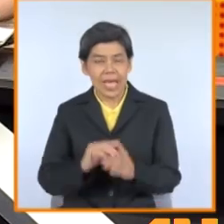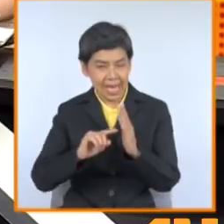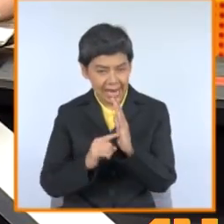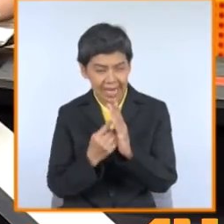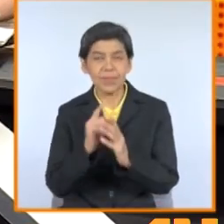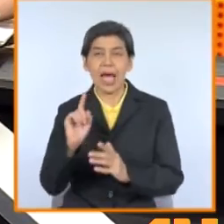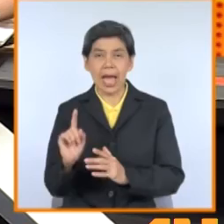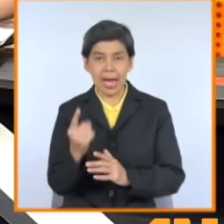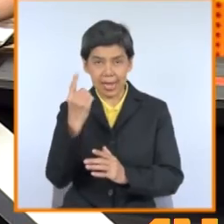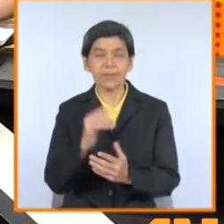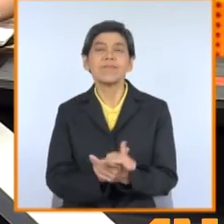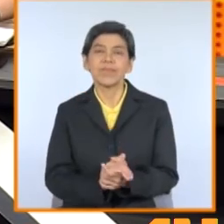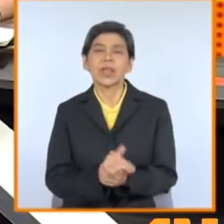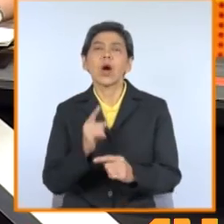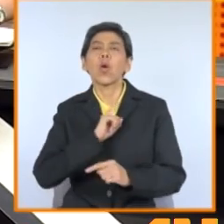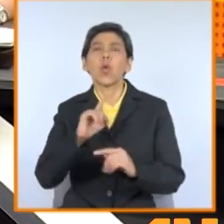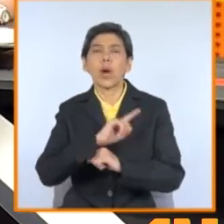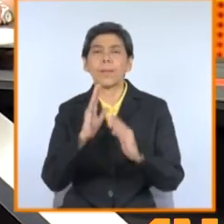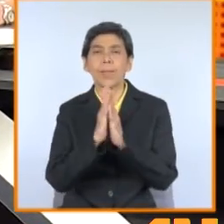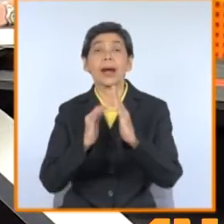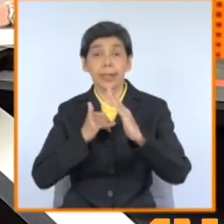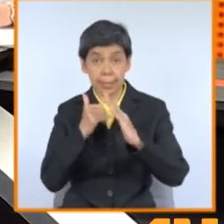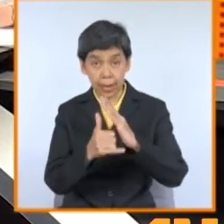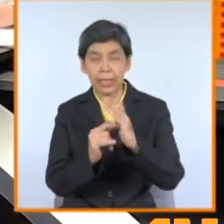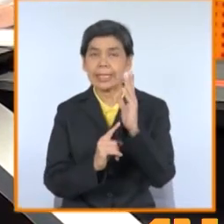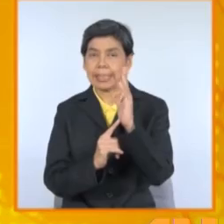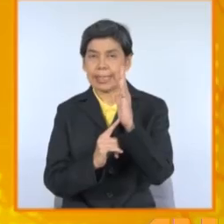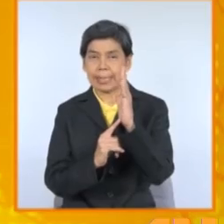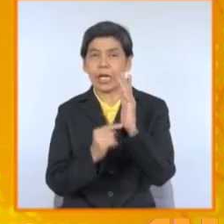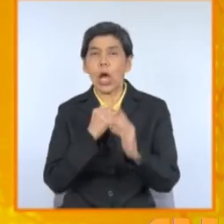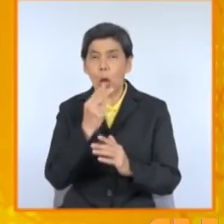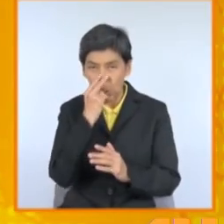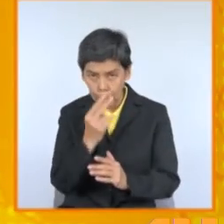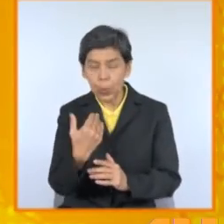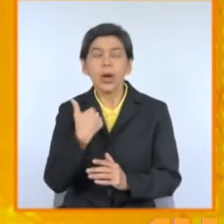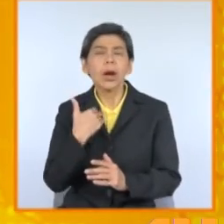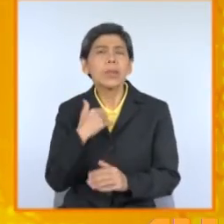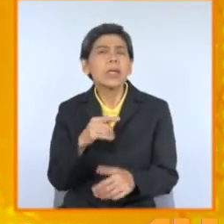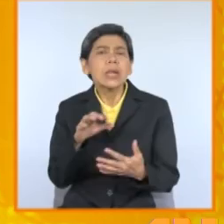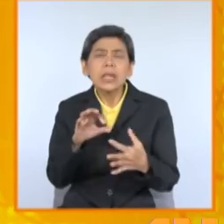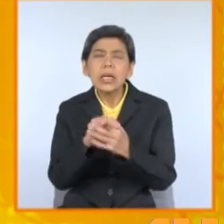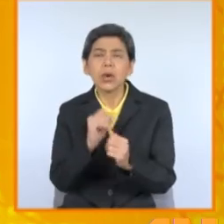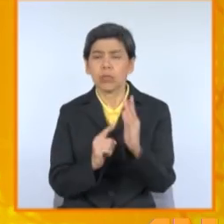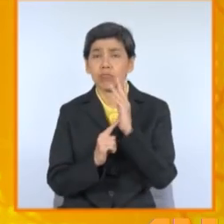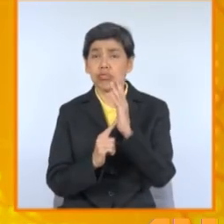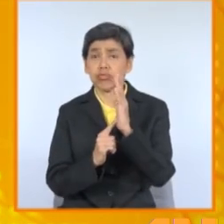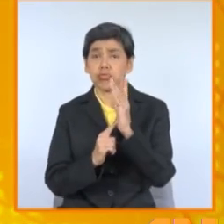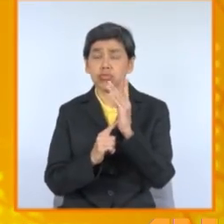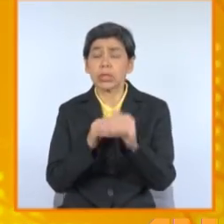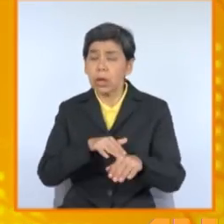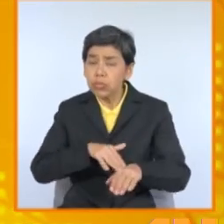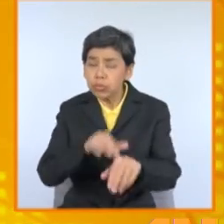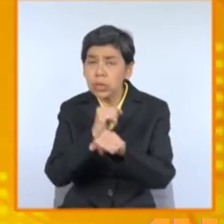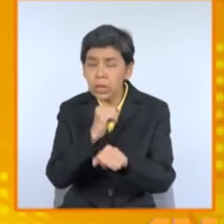ริ่มต้นกันที่ข่าวแรกกับเรื่องของบรรยากาศวันเข้าพรรษานะคะเทียนพรรษาเดี๋ยวได้ดูแน่นะคะแต่ว่าการแห่เทียนเข้าพรรษาเนี่ย